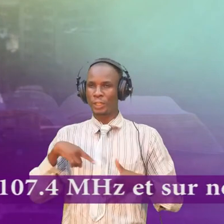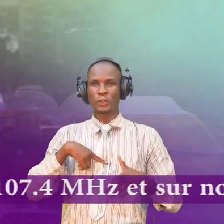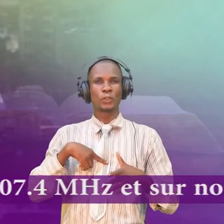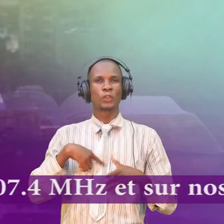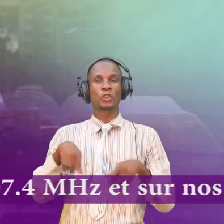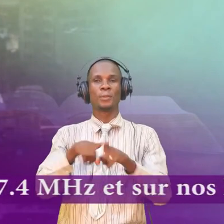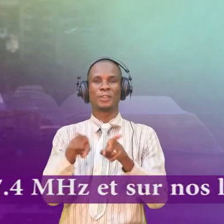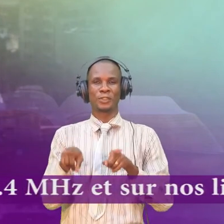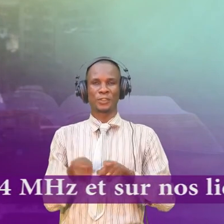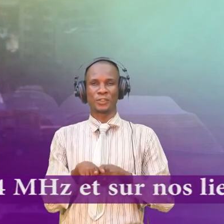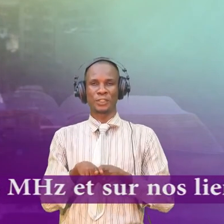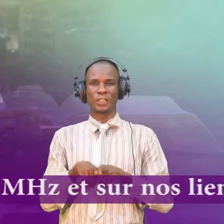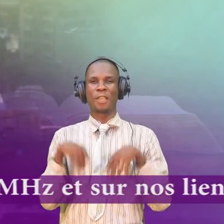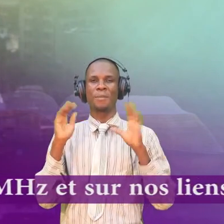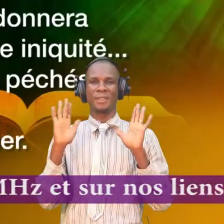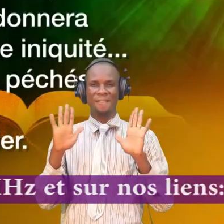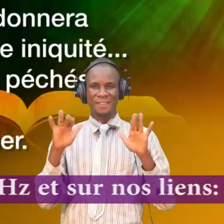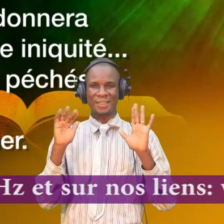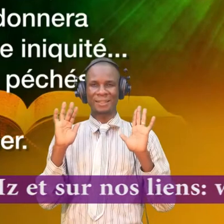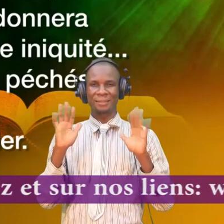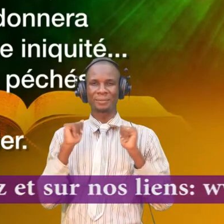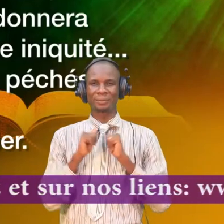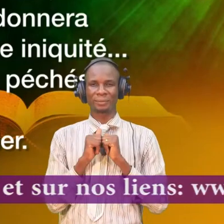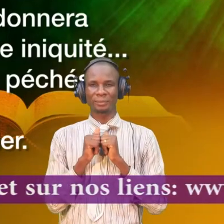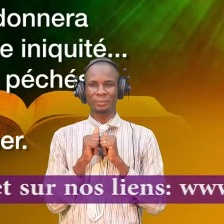Mungu. Mtume Yohana anasema